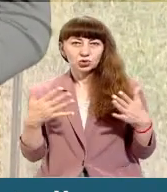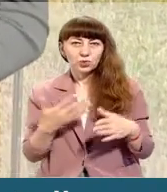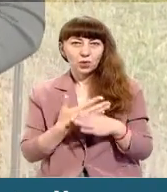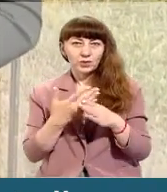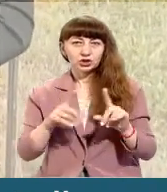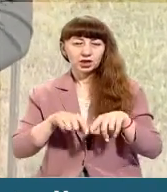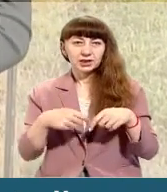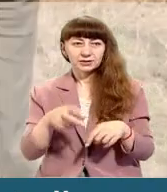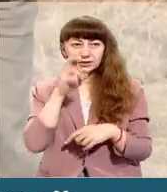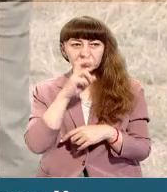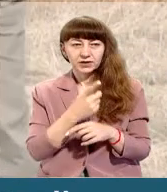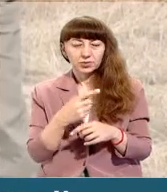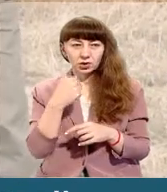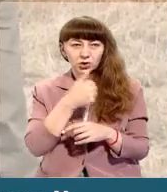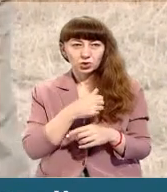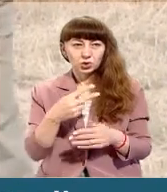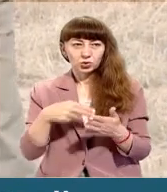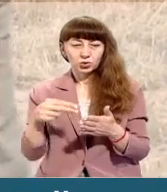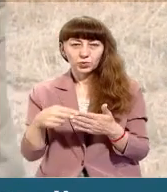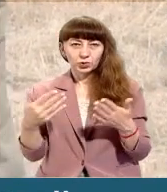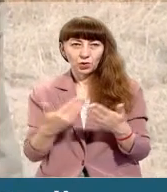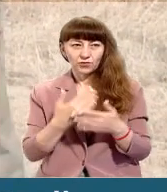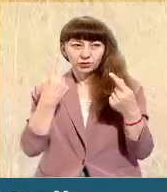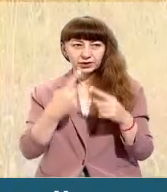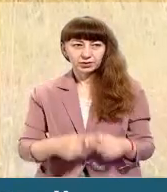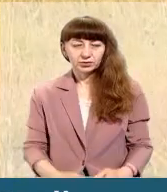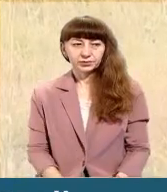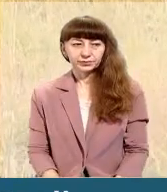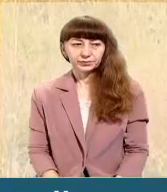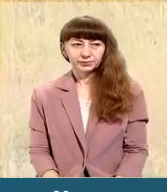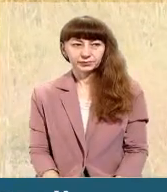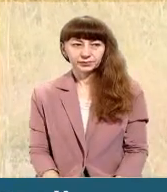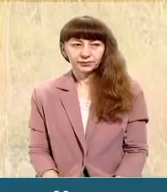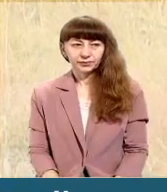помощь оказывает государство. В этом году он приобрел новую технику.